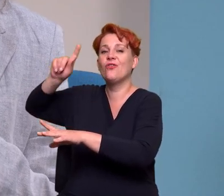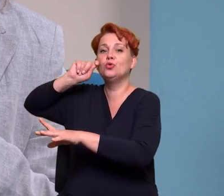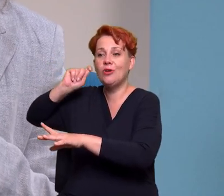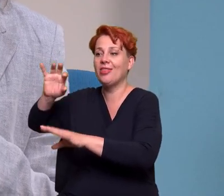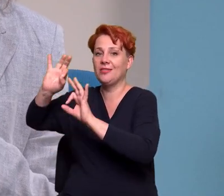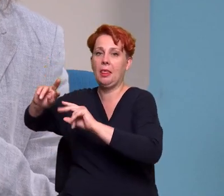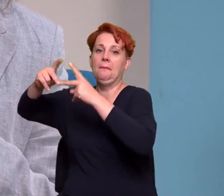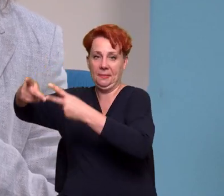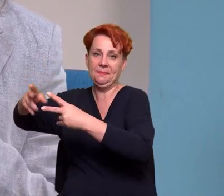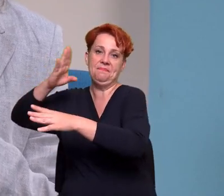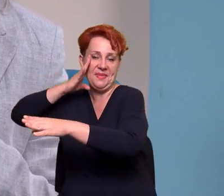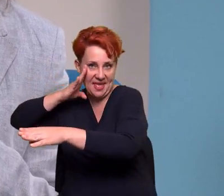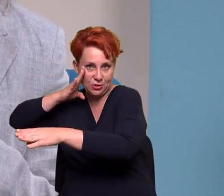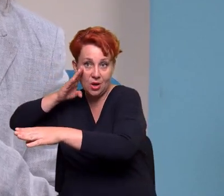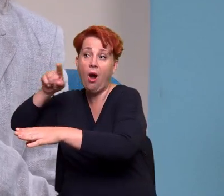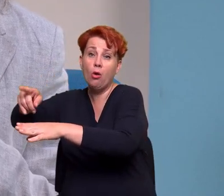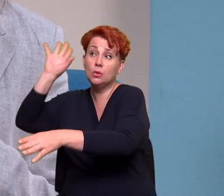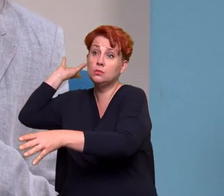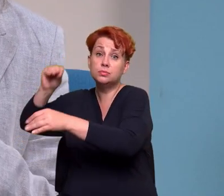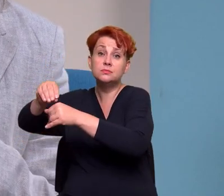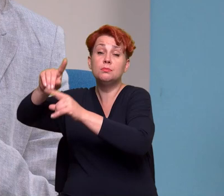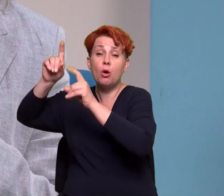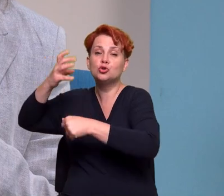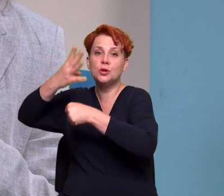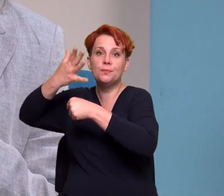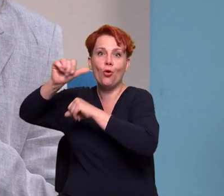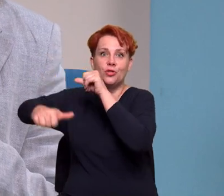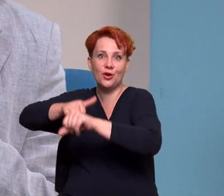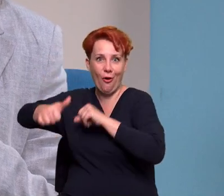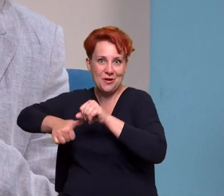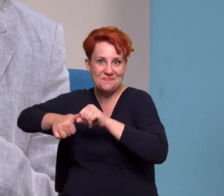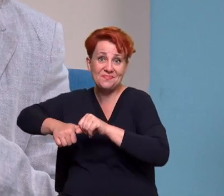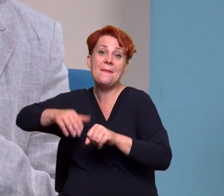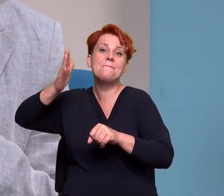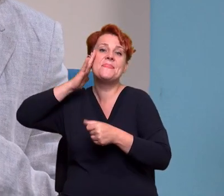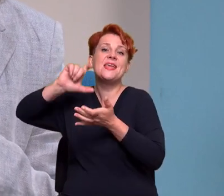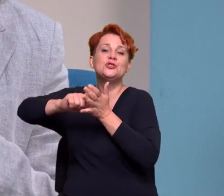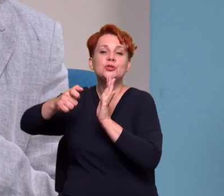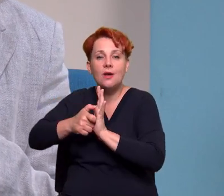dziadku, który to mieszkanie zajmował od 1945 roku. Mieszkanie należało do